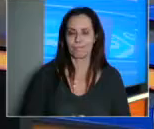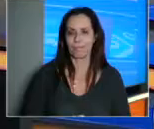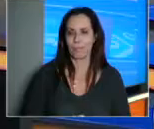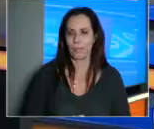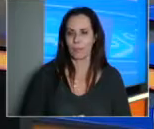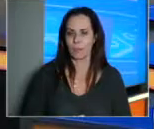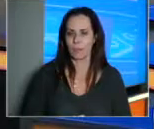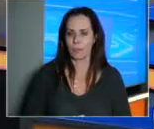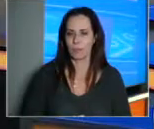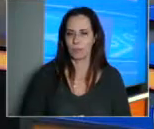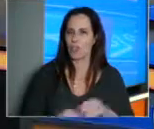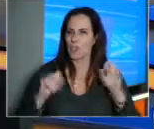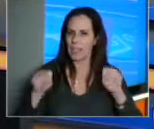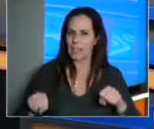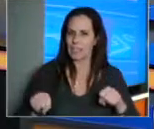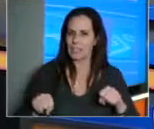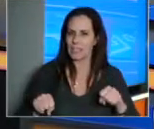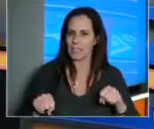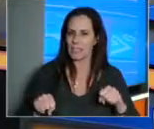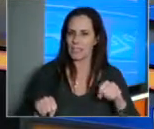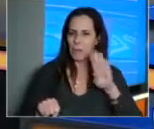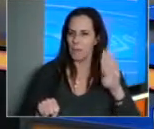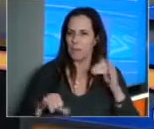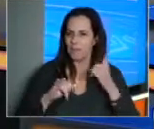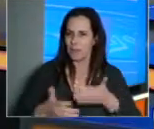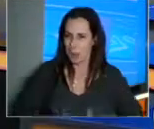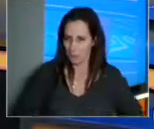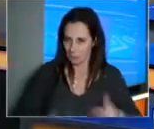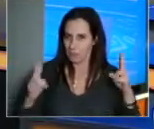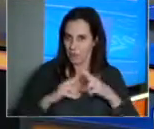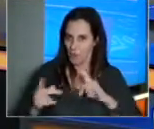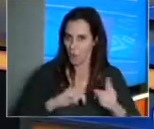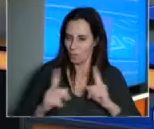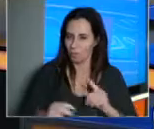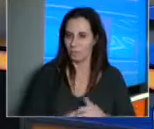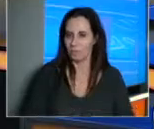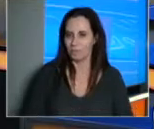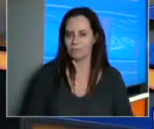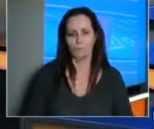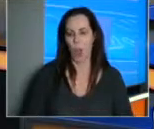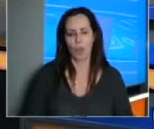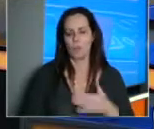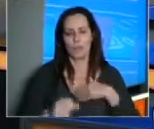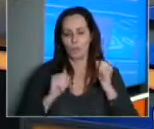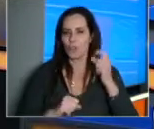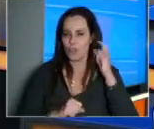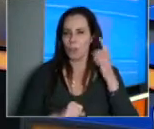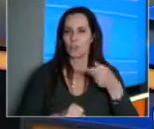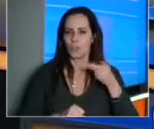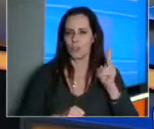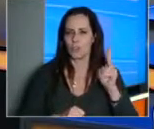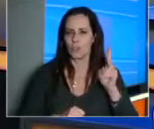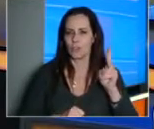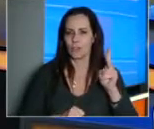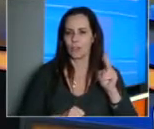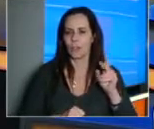בלינסון. אגב, כשרובי הביא את נחמה לבית החולים, ונתניהו הביא את אבנר לבית החולים, הם נפגשו בדלתות המסתובבות? לא, אבל אני בטוח ששמעת יותר על